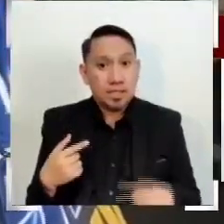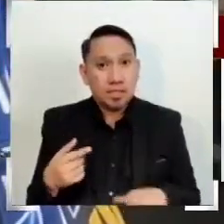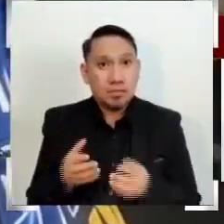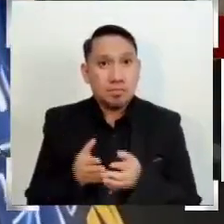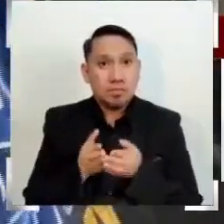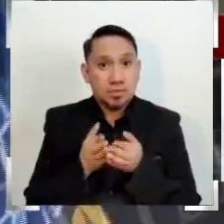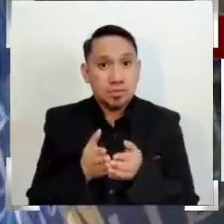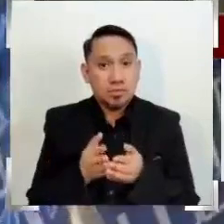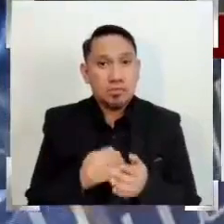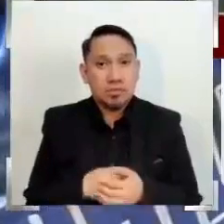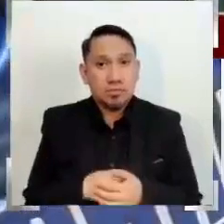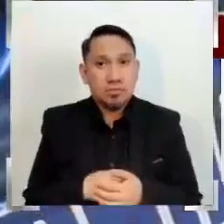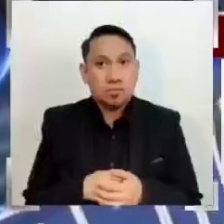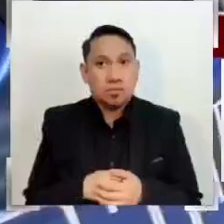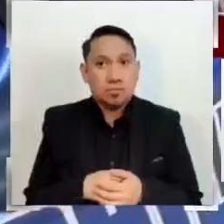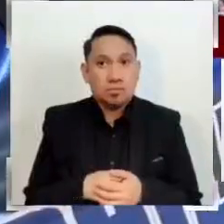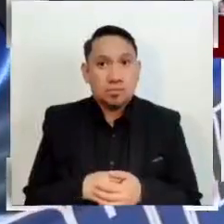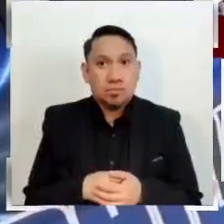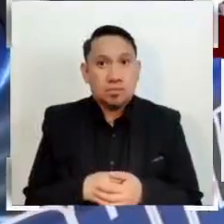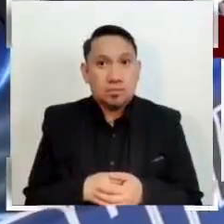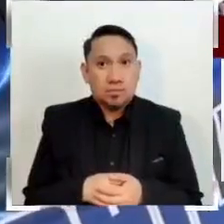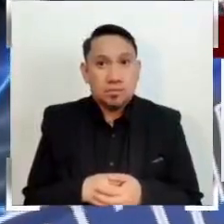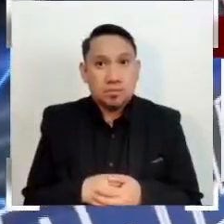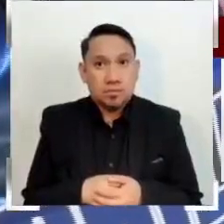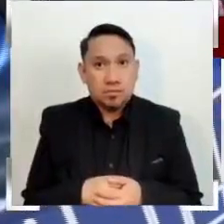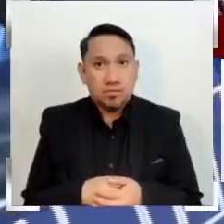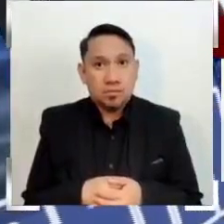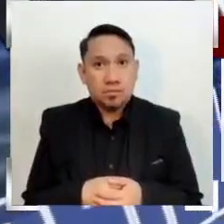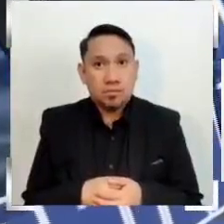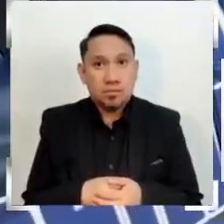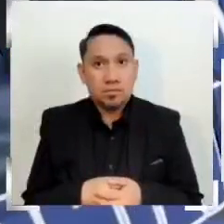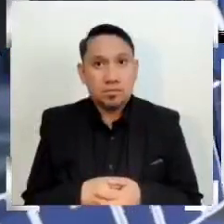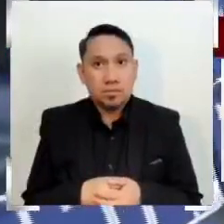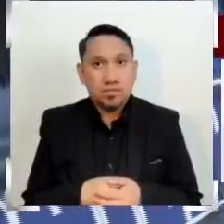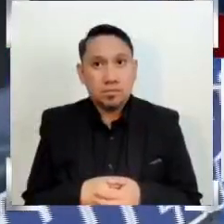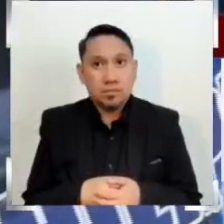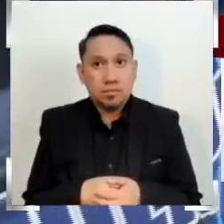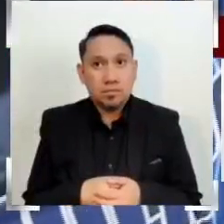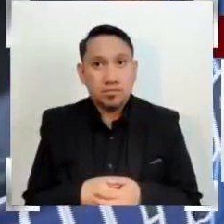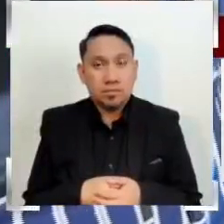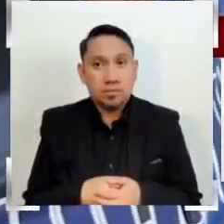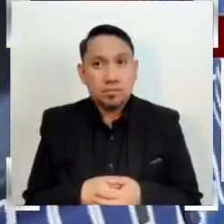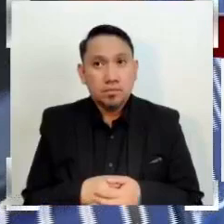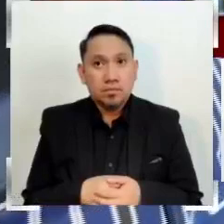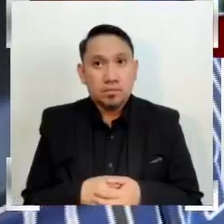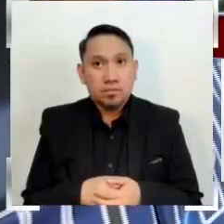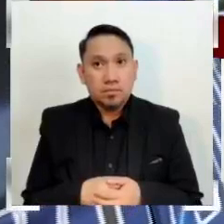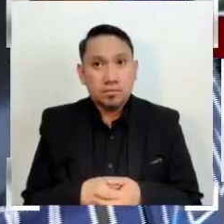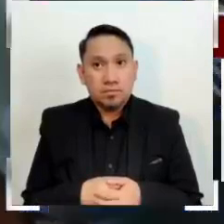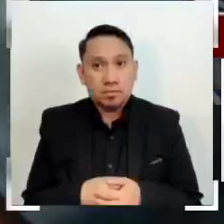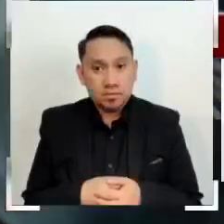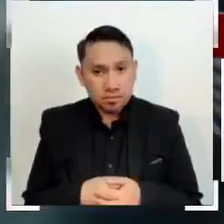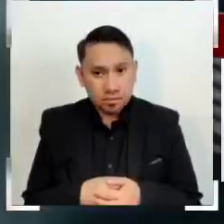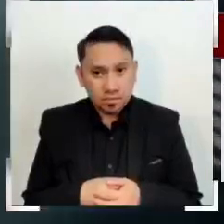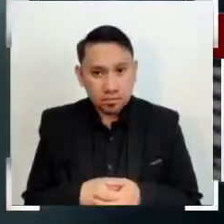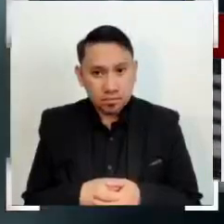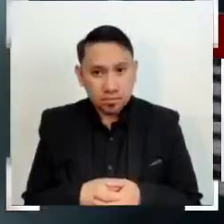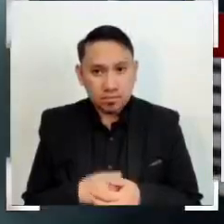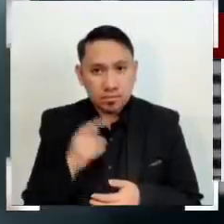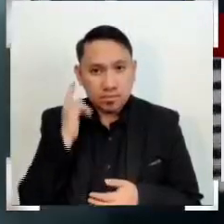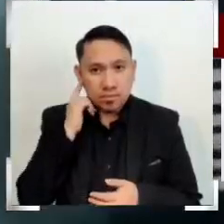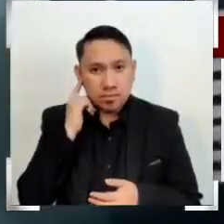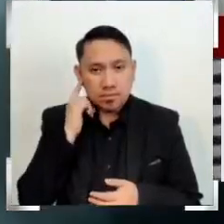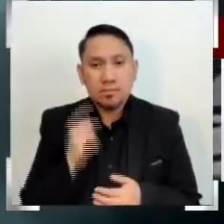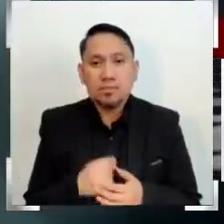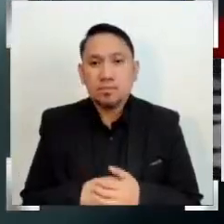vessel? Positive ma'am. Proceed po sa mission, sir? Roger. Proceed pa rin sa ruta natin.